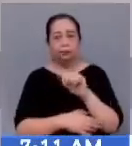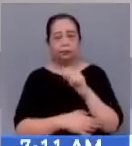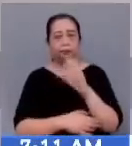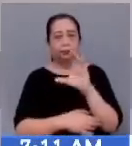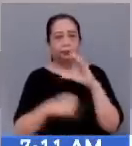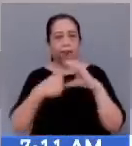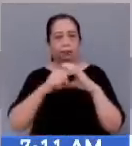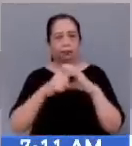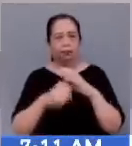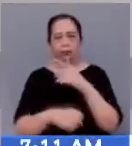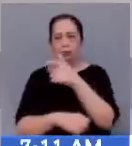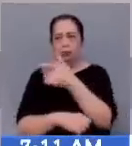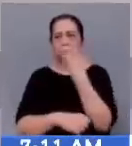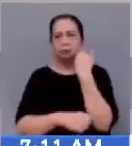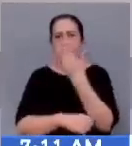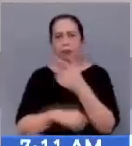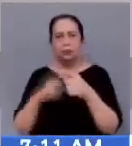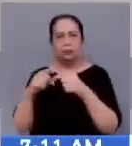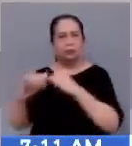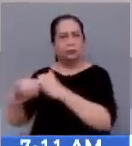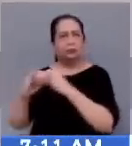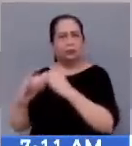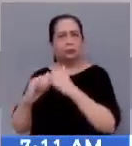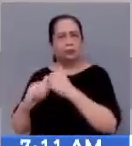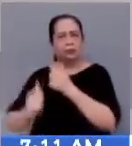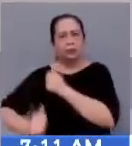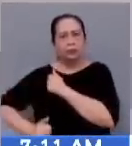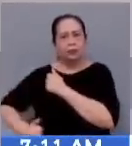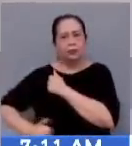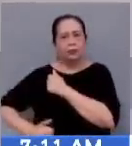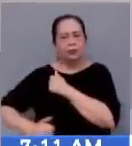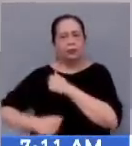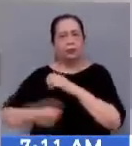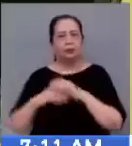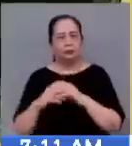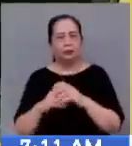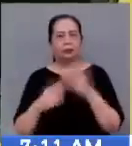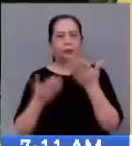barilin umano ng kapwa sundalo. Narito ang unang balita.